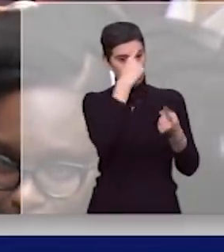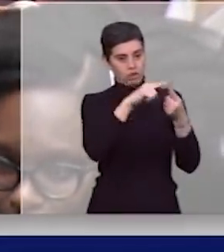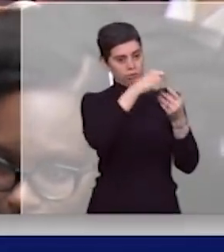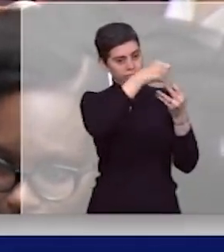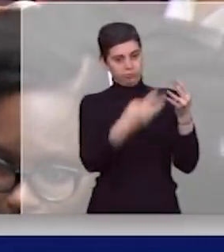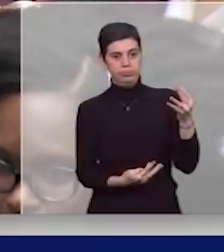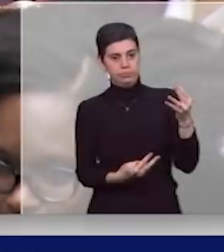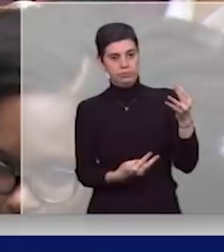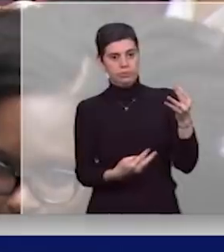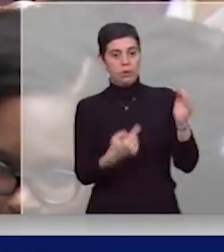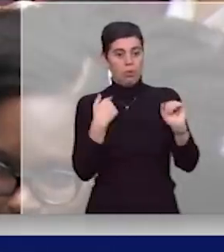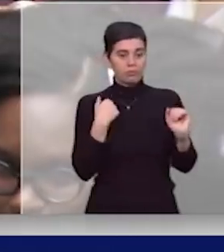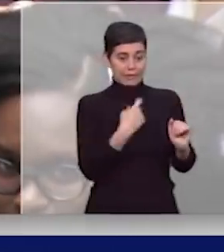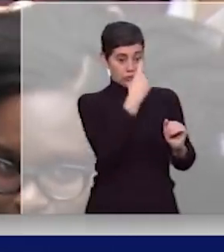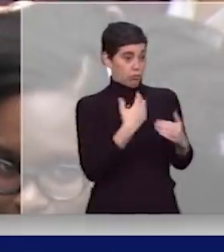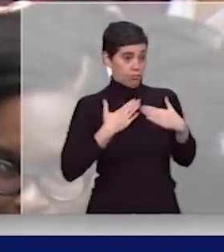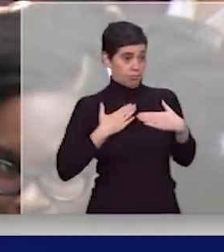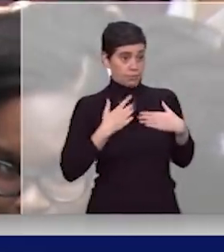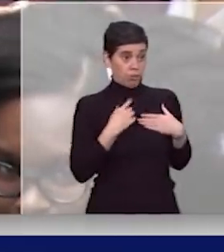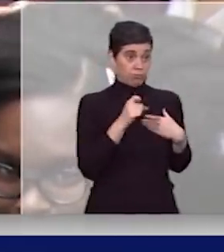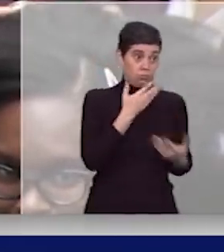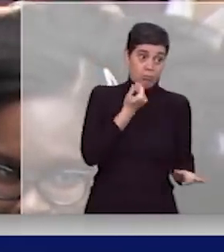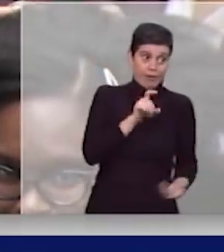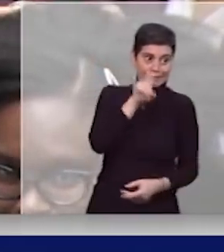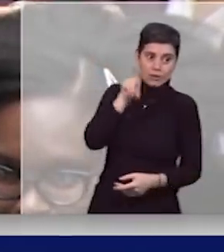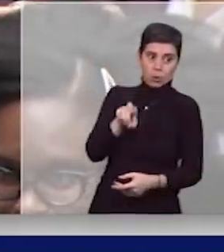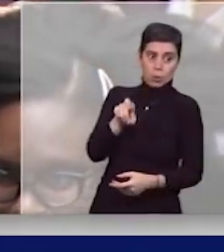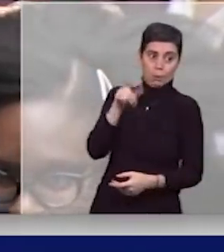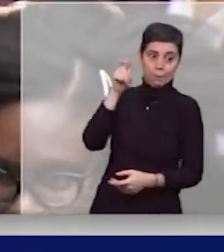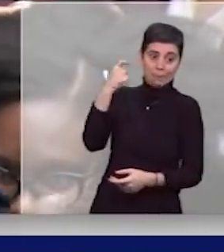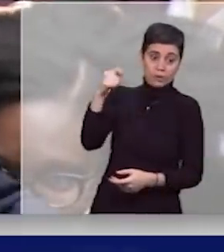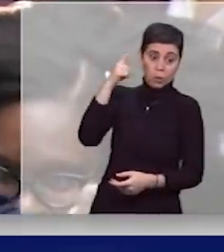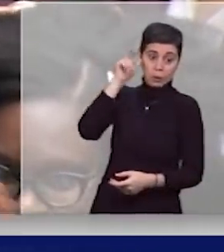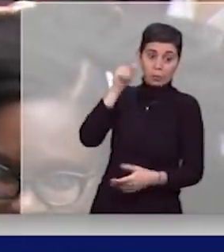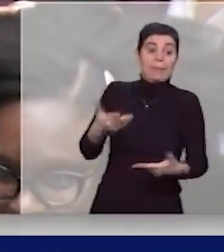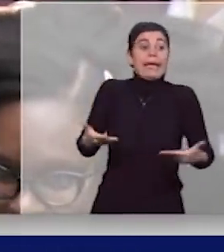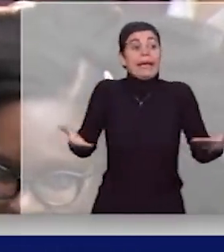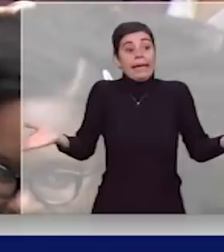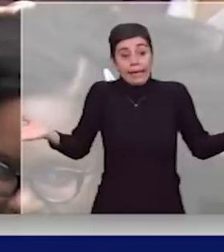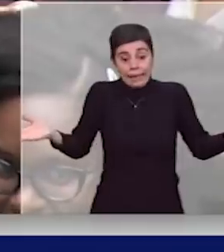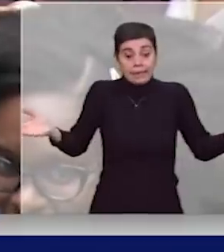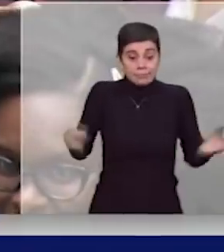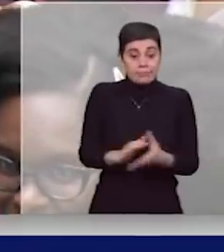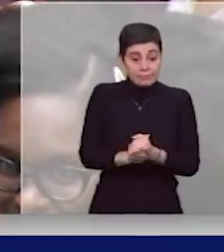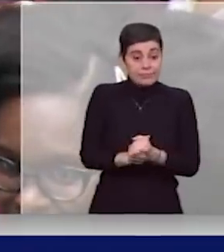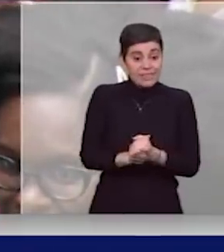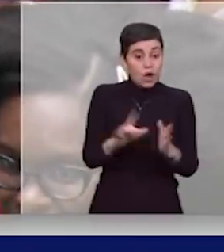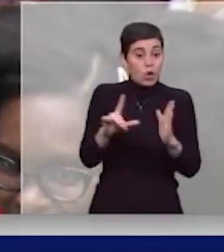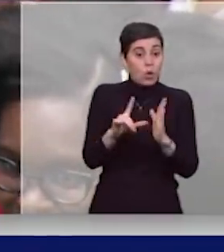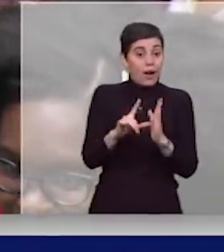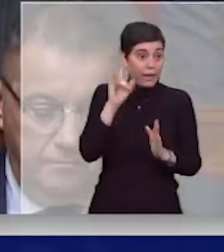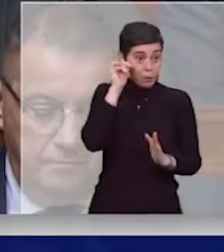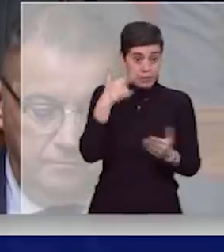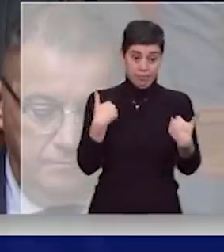certaine façon plus adressée au Président de la République qu'elle ne l'est au Premier ministre. Mais la Constitution est ainsi faite que c'est le Premier ministre qui